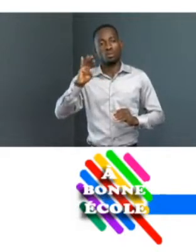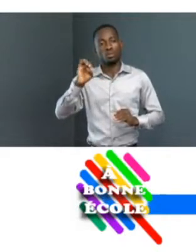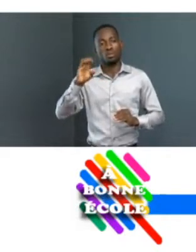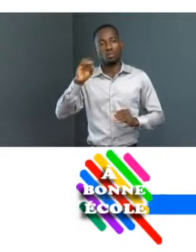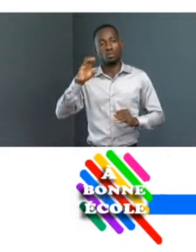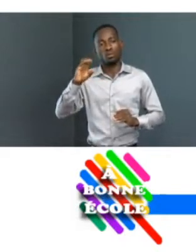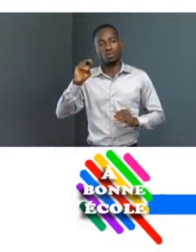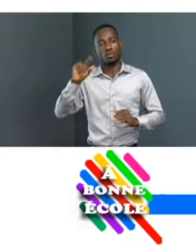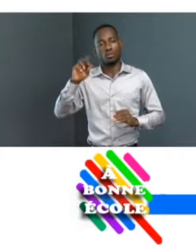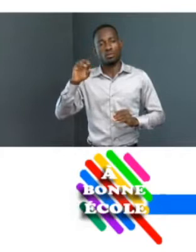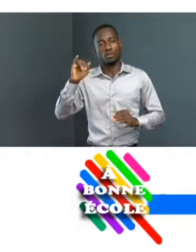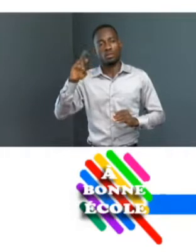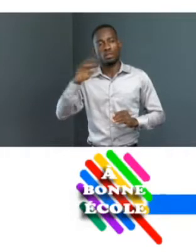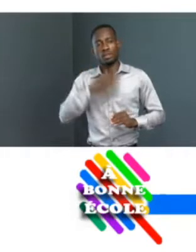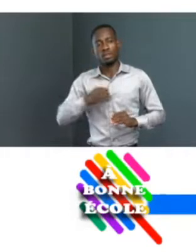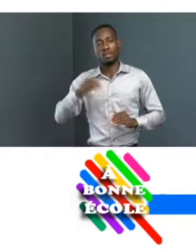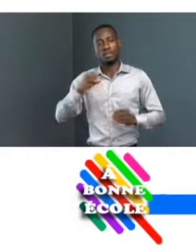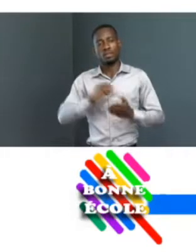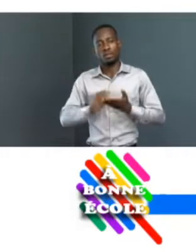organes annexes.